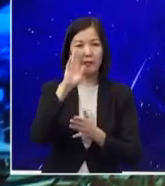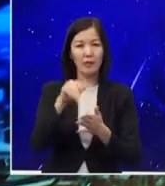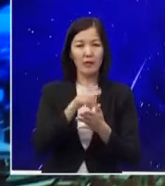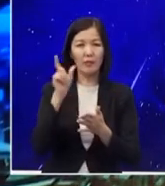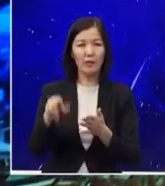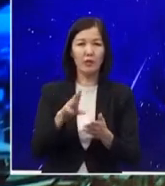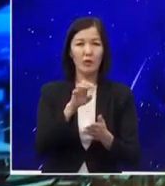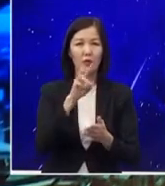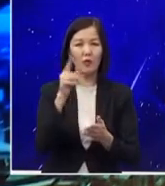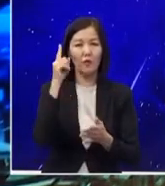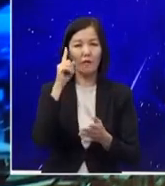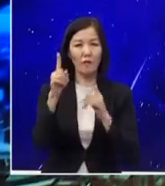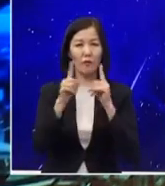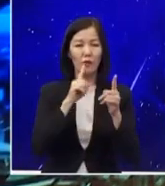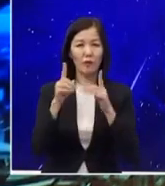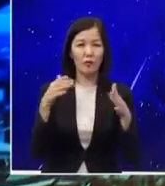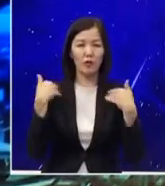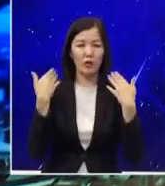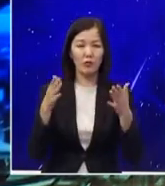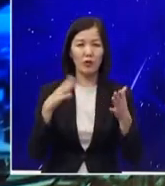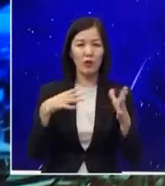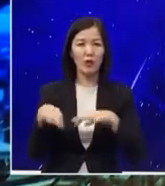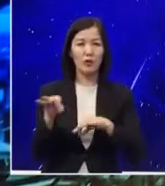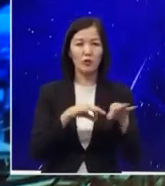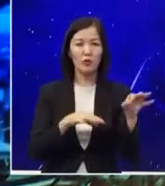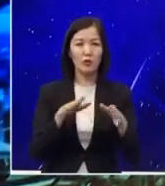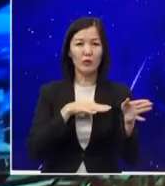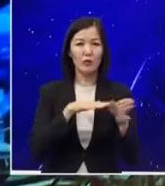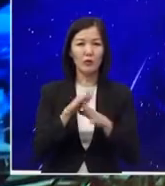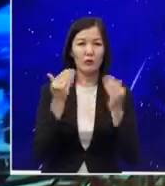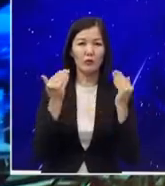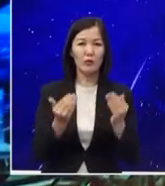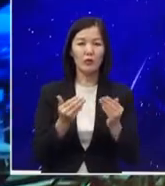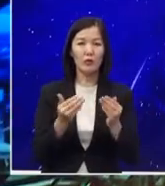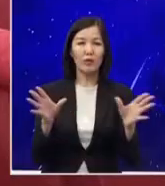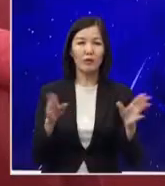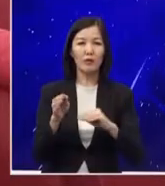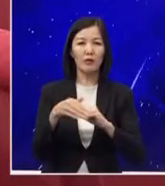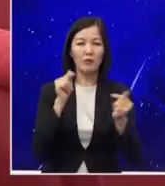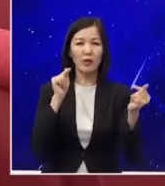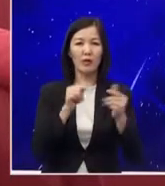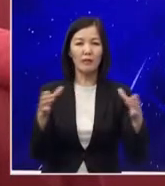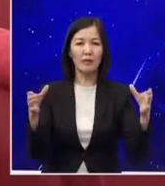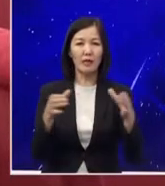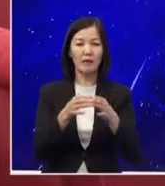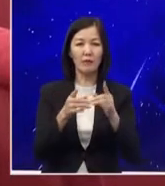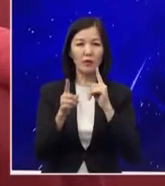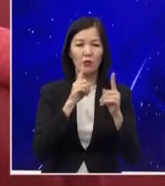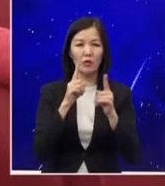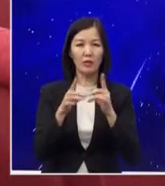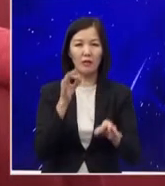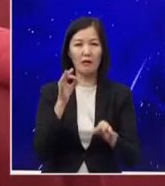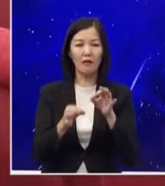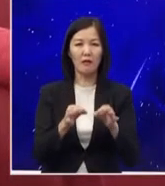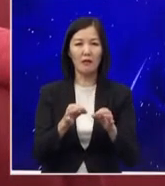басшысы Қасым-Жомарт Тоқаев үкімет отырысында көтерген. Жобаның жүзеге атқарылуын бүгін сыбайлас жемқорлыққа қарсы комиссияның